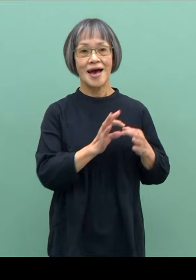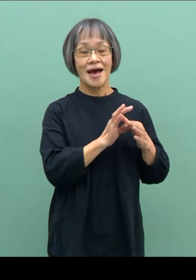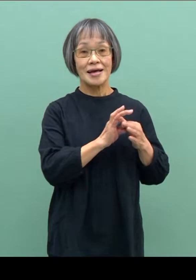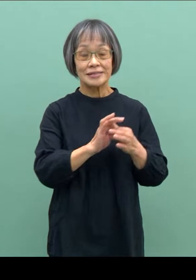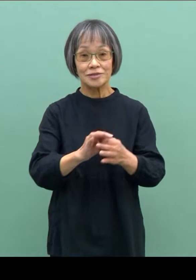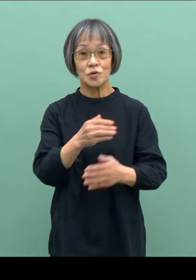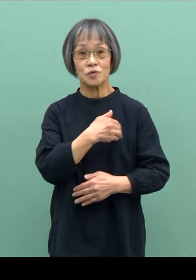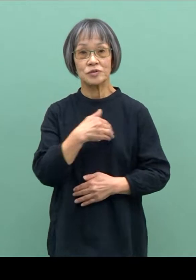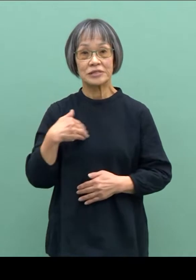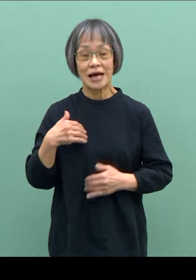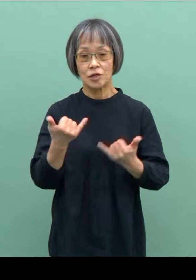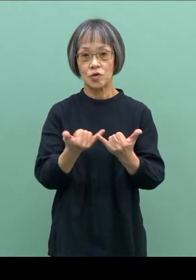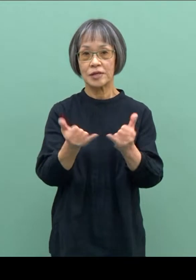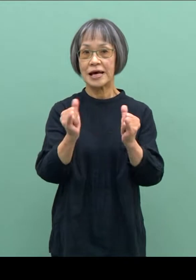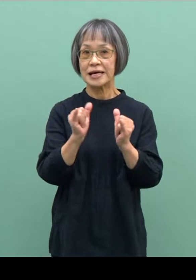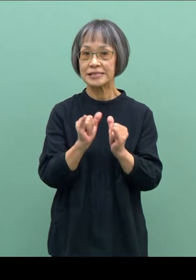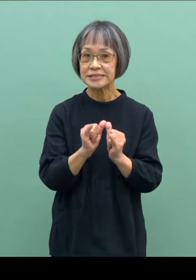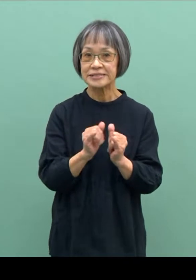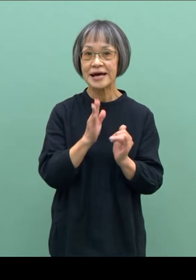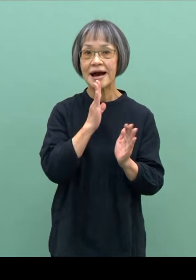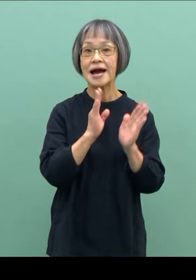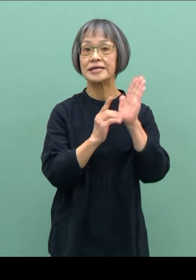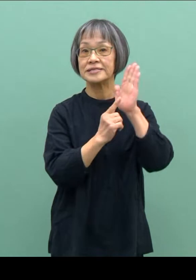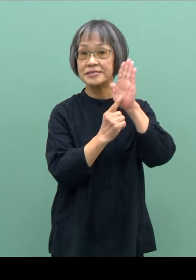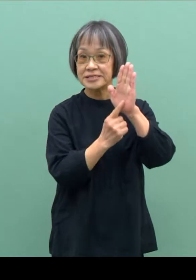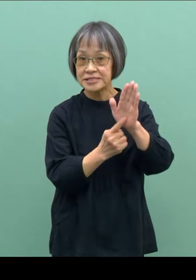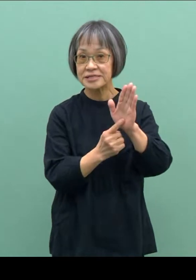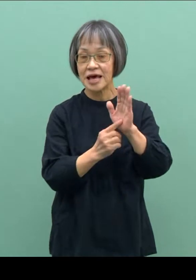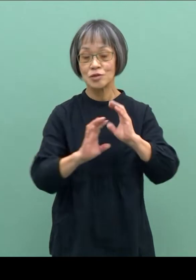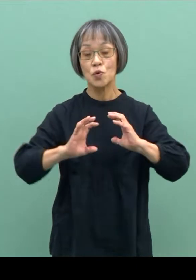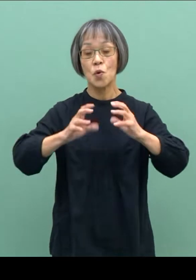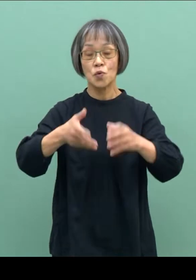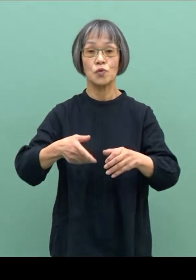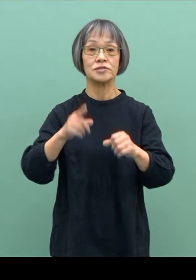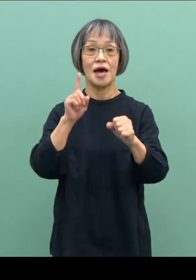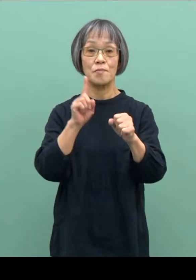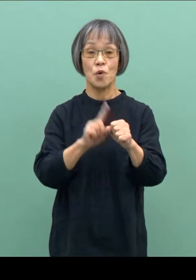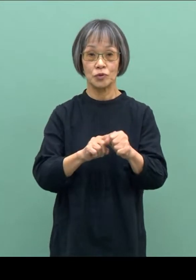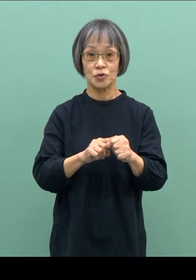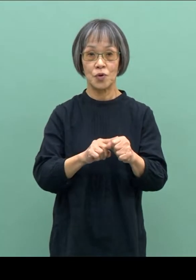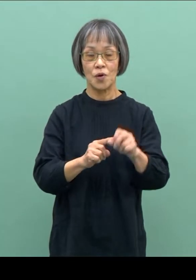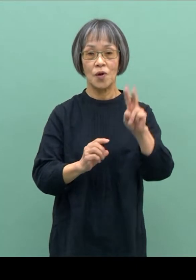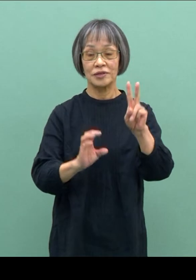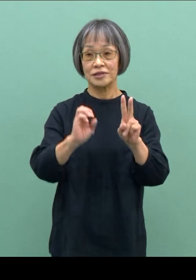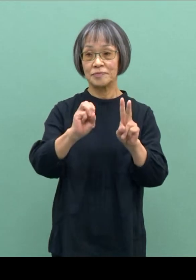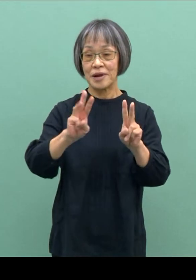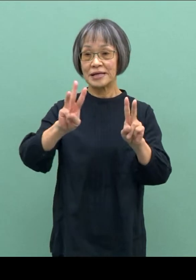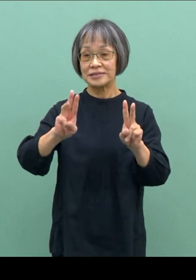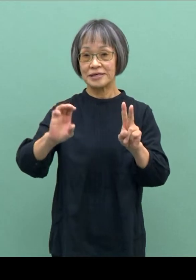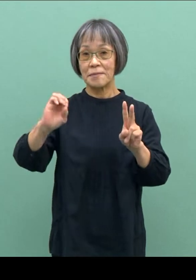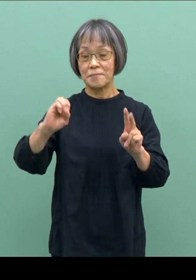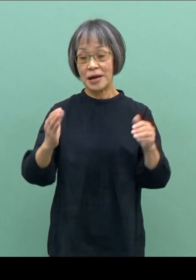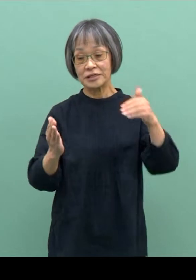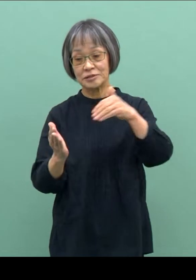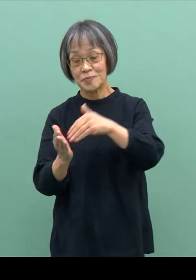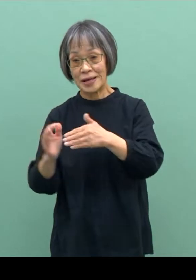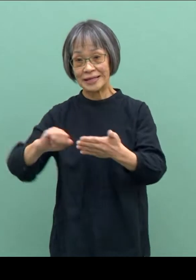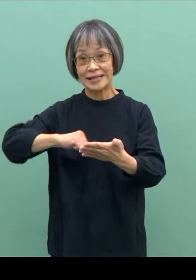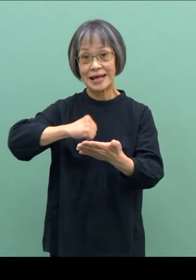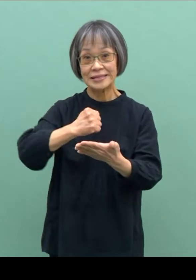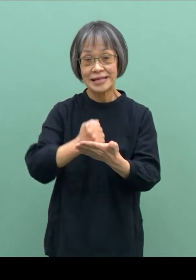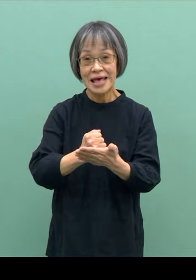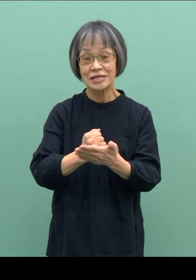はい、SDGs とは持続可能な社会の実現を目指す国際目標です。2030年までに達成すべ